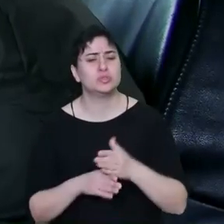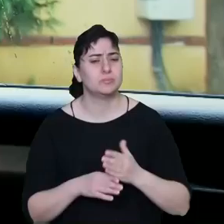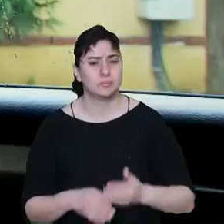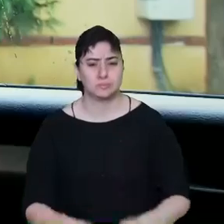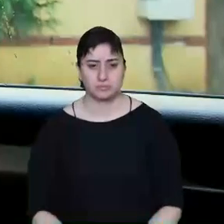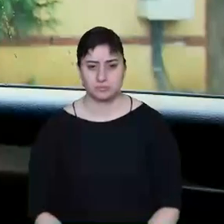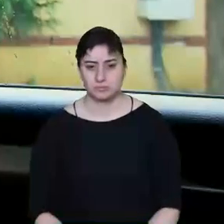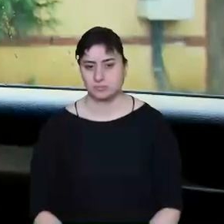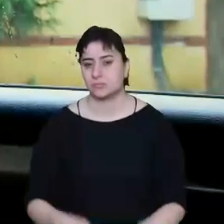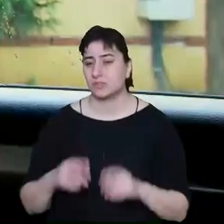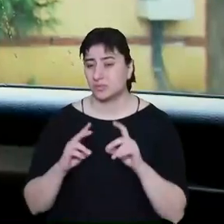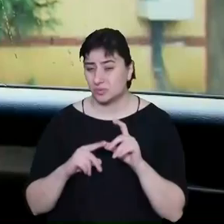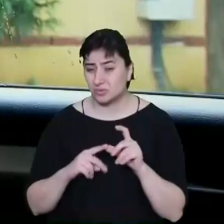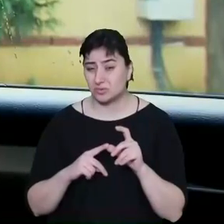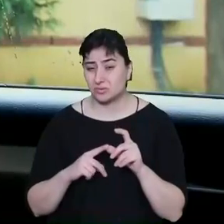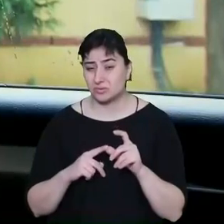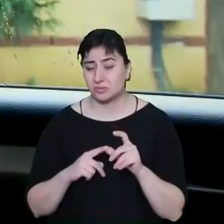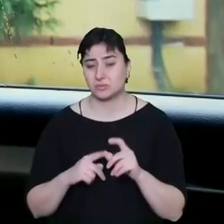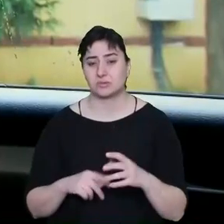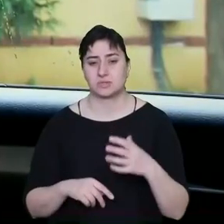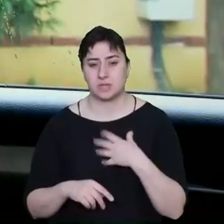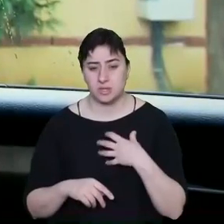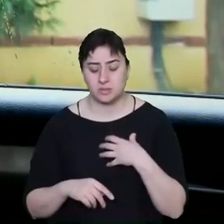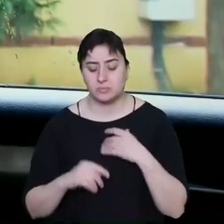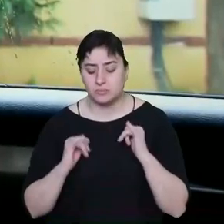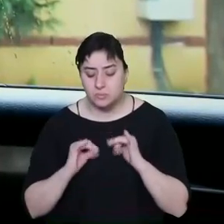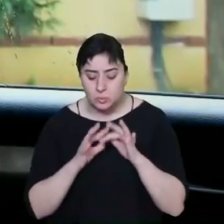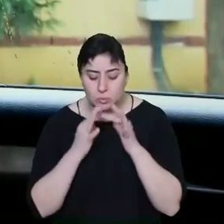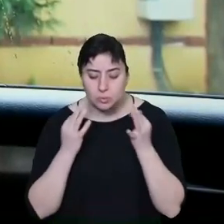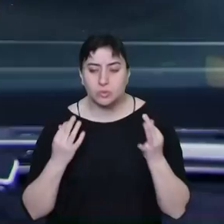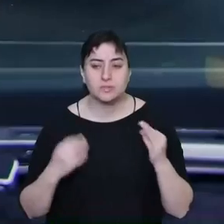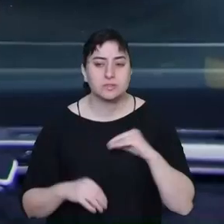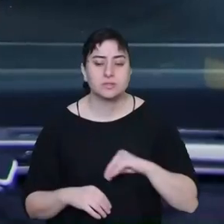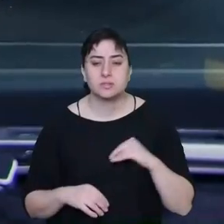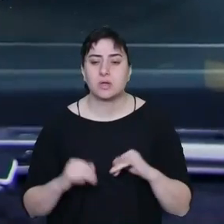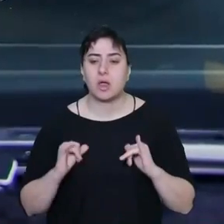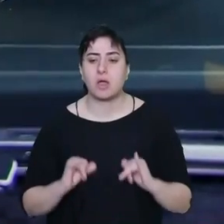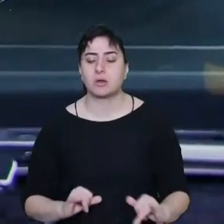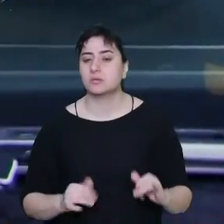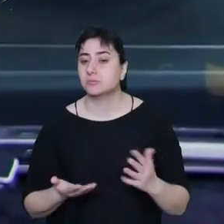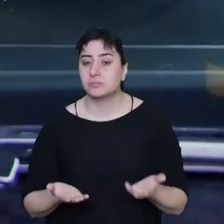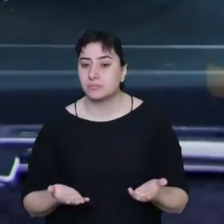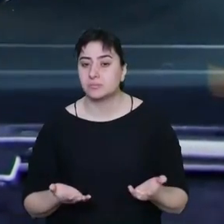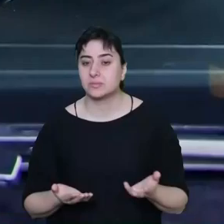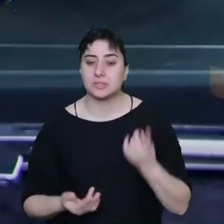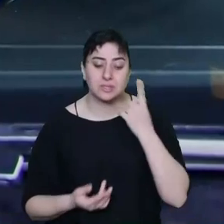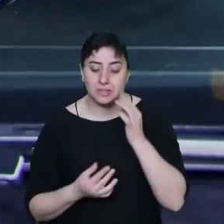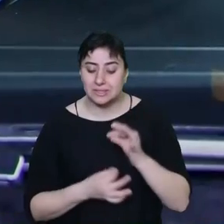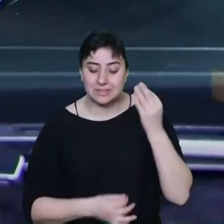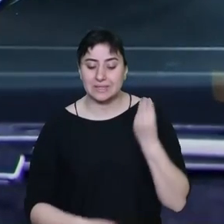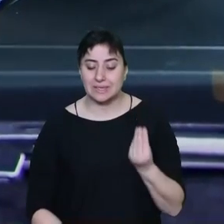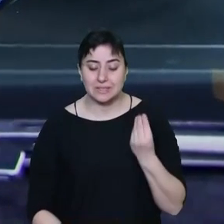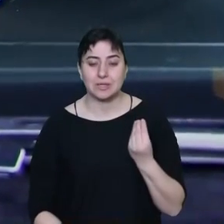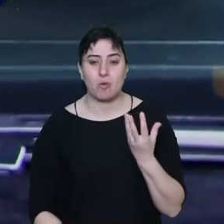ya? Şükrücüğüm, kendimi ne kadar huzurlu hissettim anlatamam. Meğer iyi bir insan